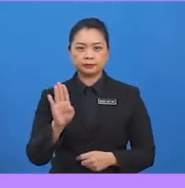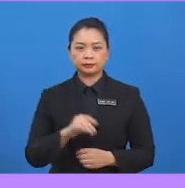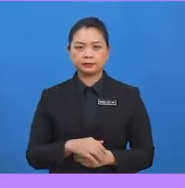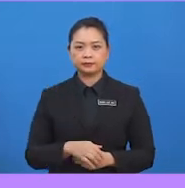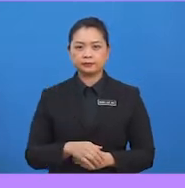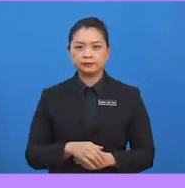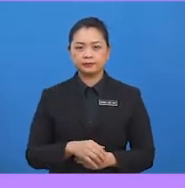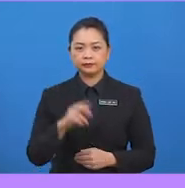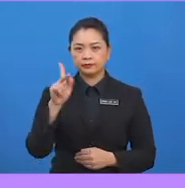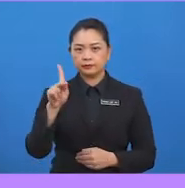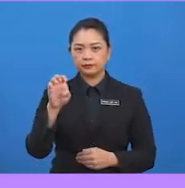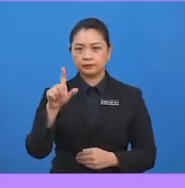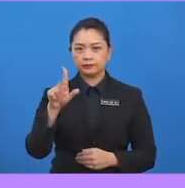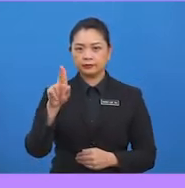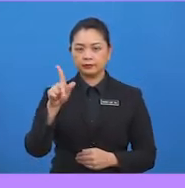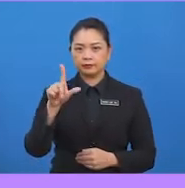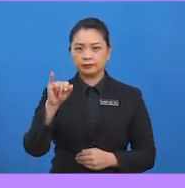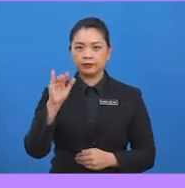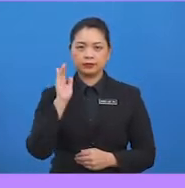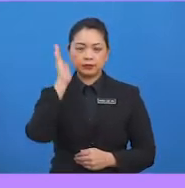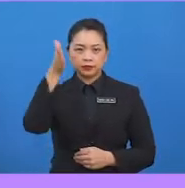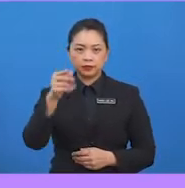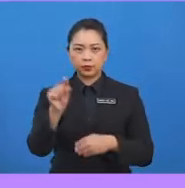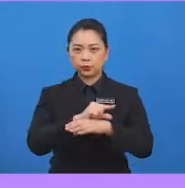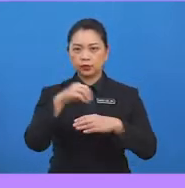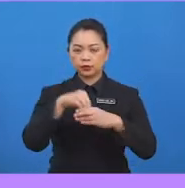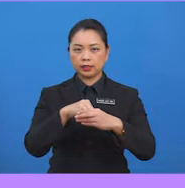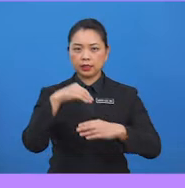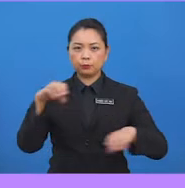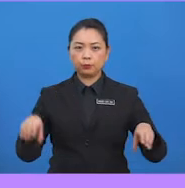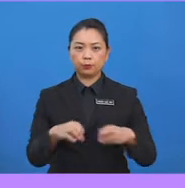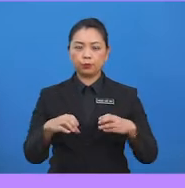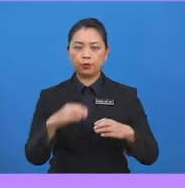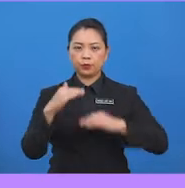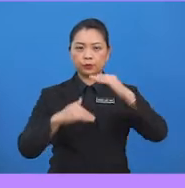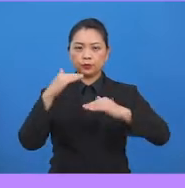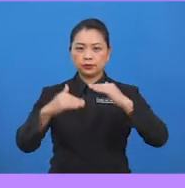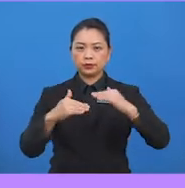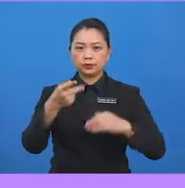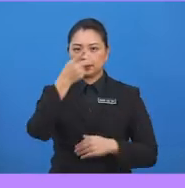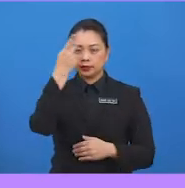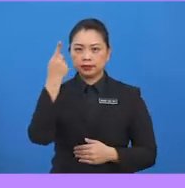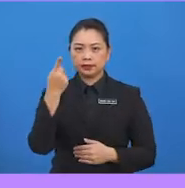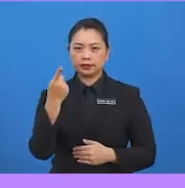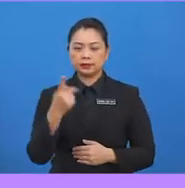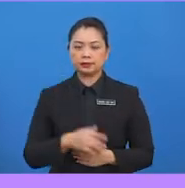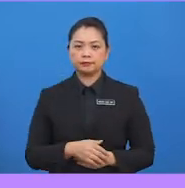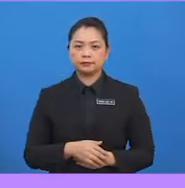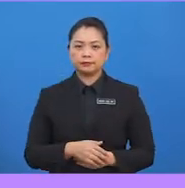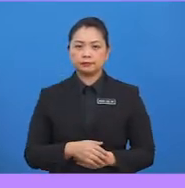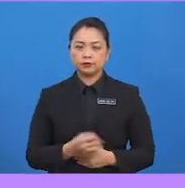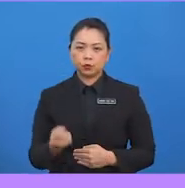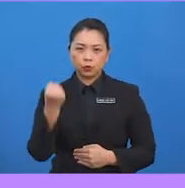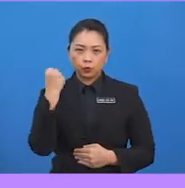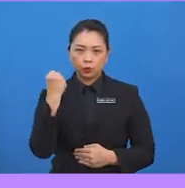keluli akan digunakan dalam membuat bahan binaan bangunan. Kerana keluli adalah antara